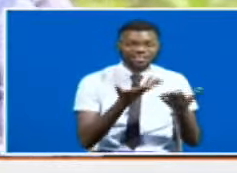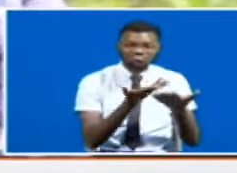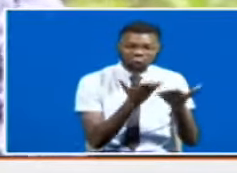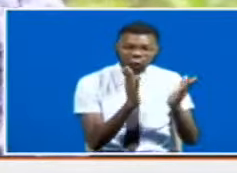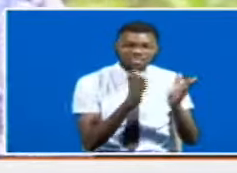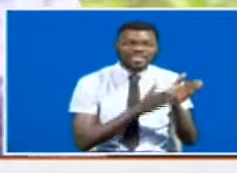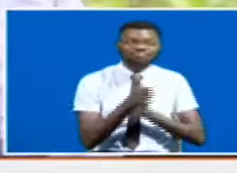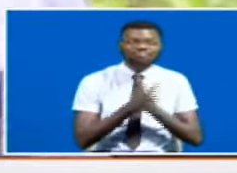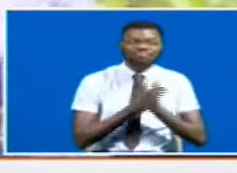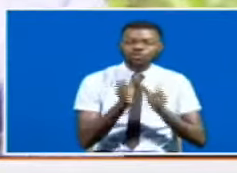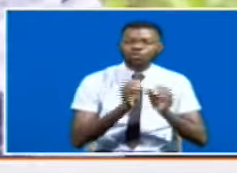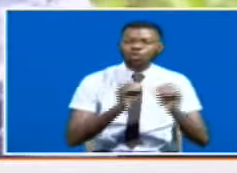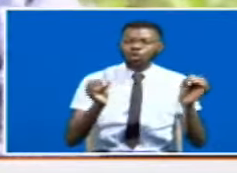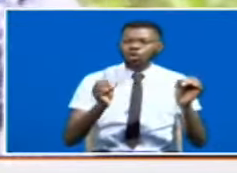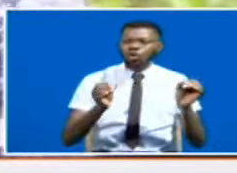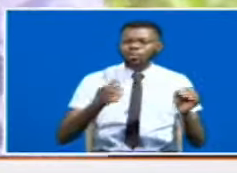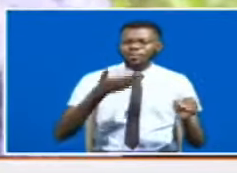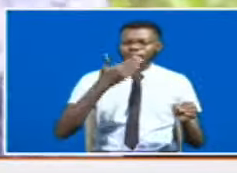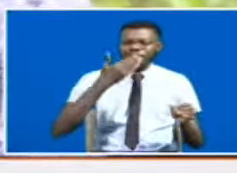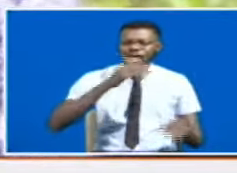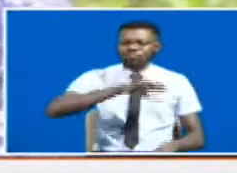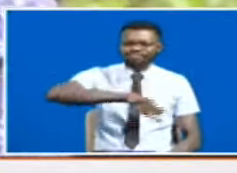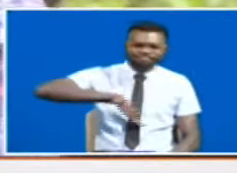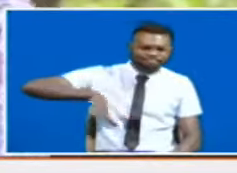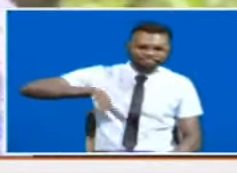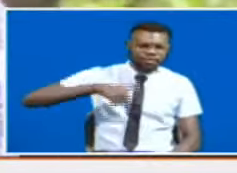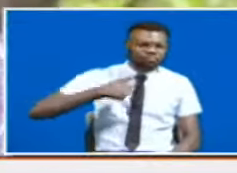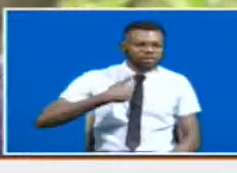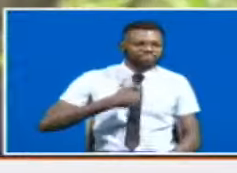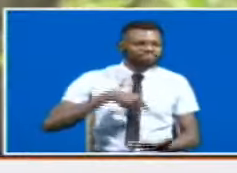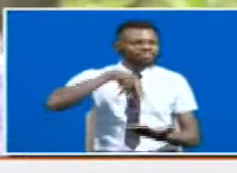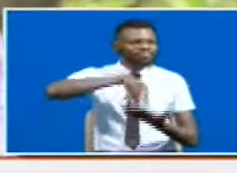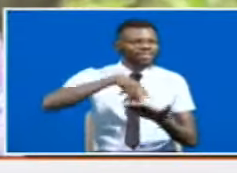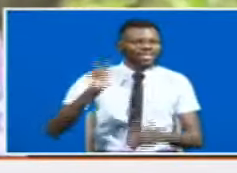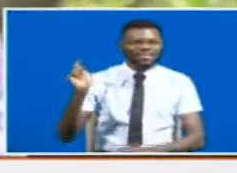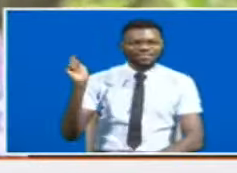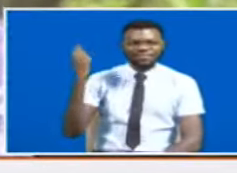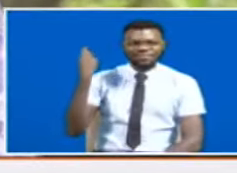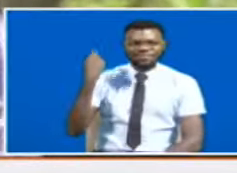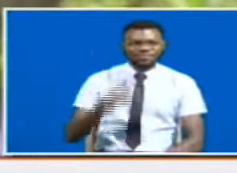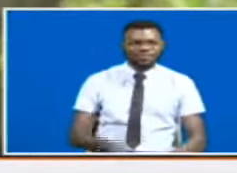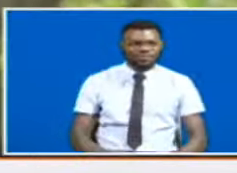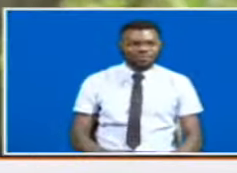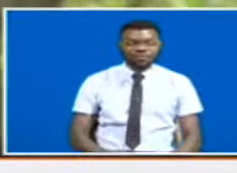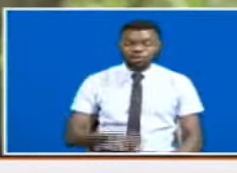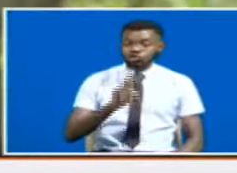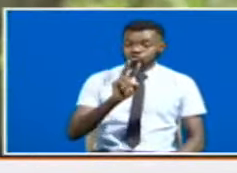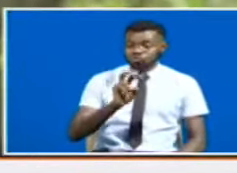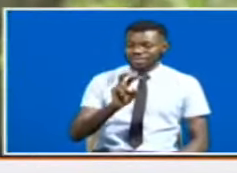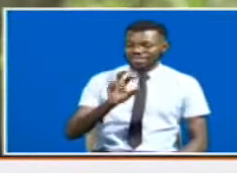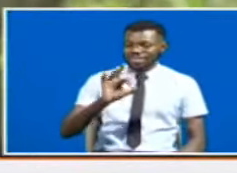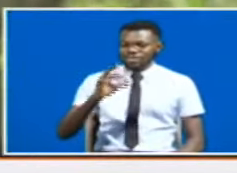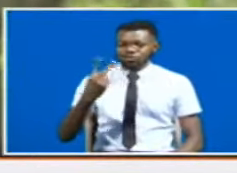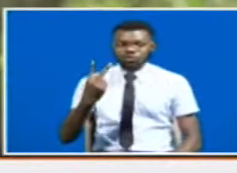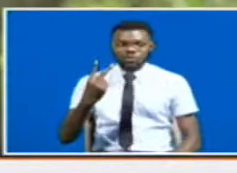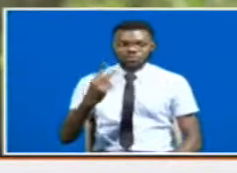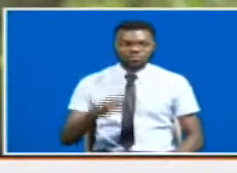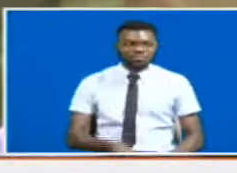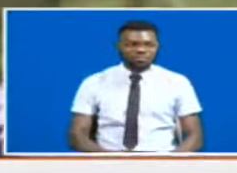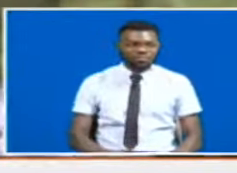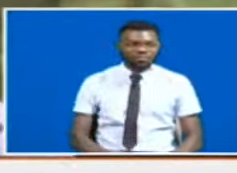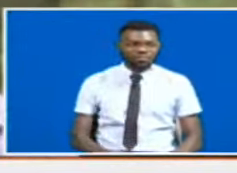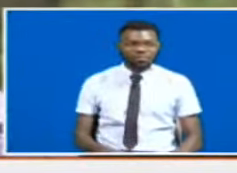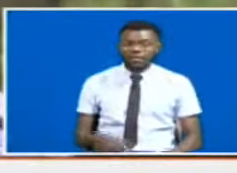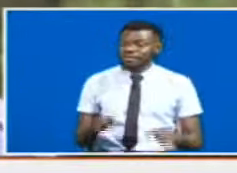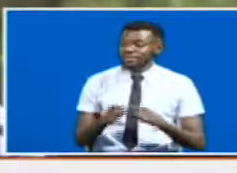watoe Jam Barabara mimi nisonge Mbele alafu tuonane kwa sababu 2042 msani atakua kwa mkongoji hii atakuwa Kama